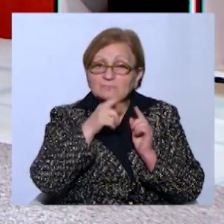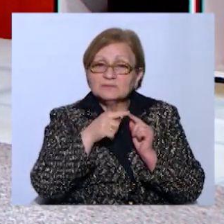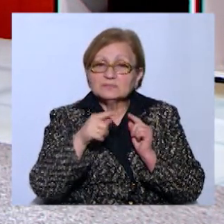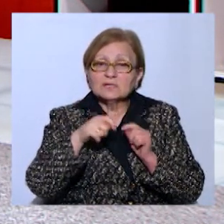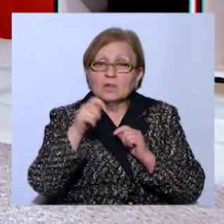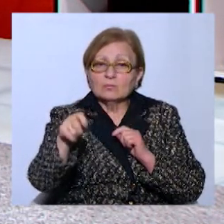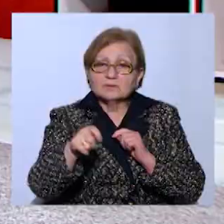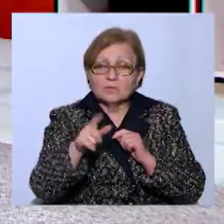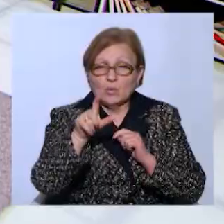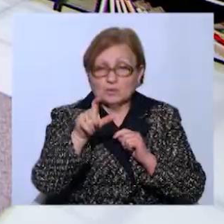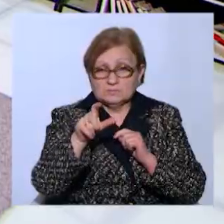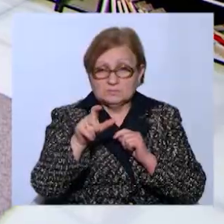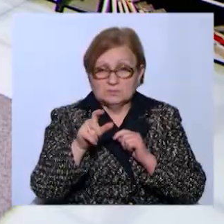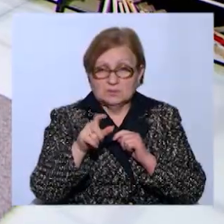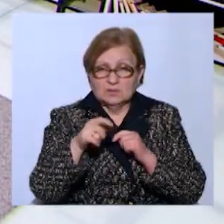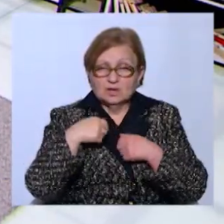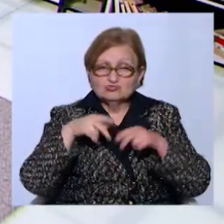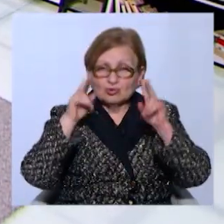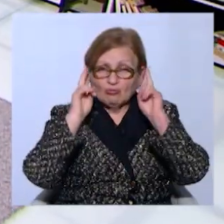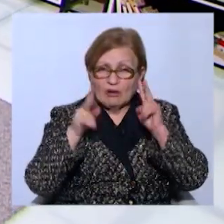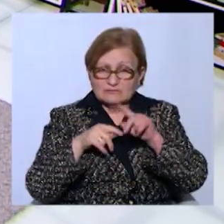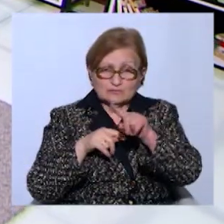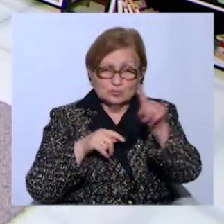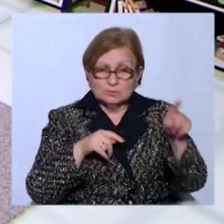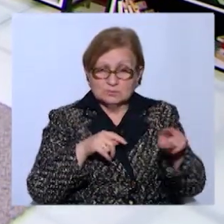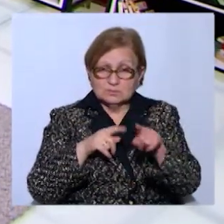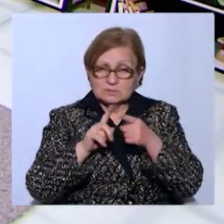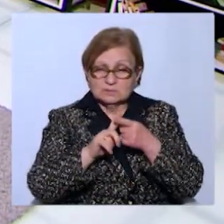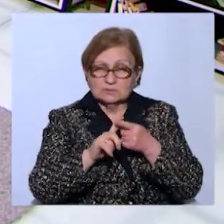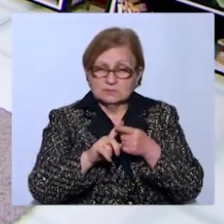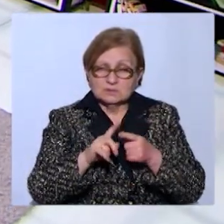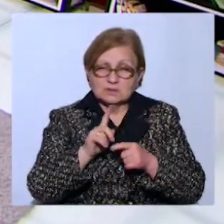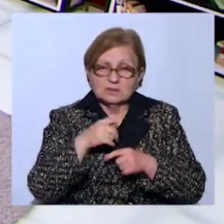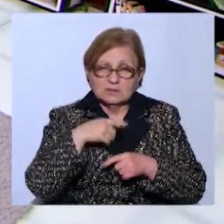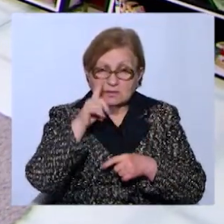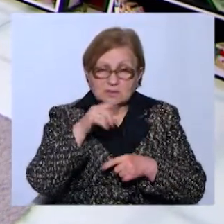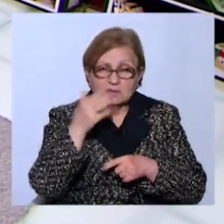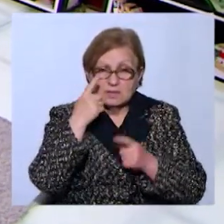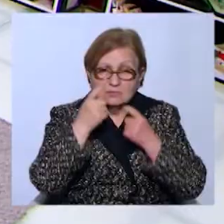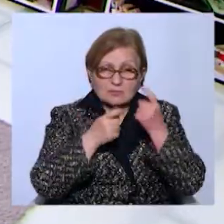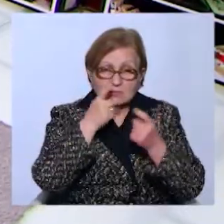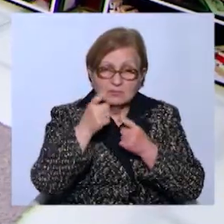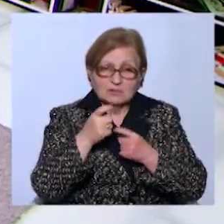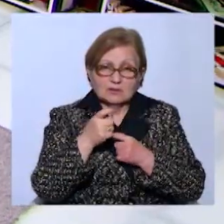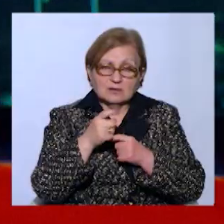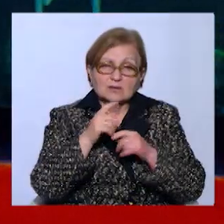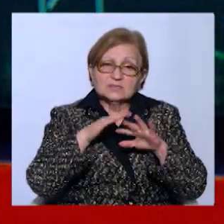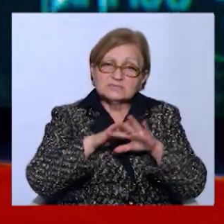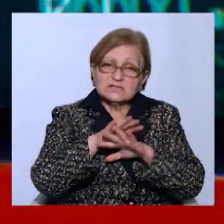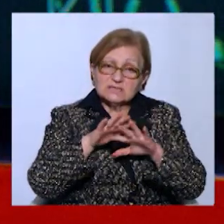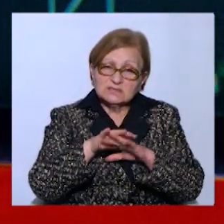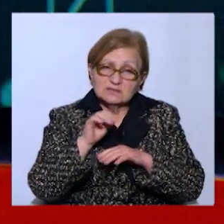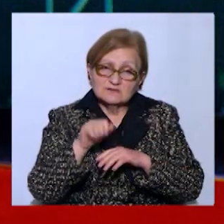აი, 200 კილომეტრი. რო არ ვიცოდეთ, აი ეს დამოკიდებულება, მე წინა გაკვეთილზე გითხარით, რომ ინფორმაცია შეიძლება იყოს მოცემული ცხრილის